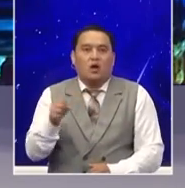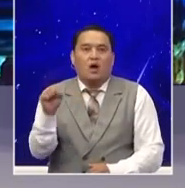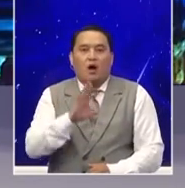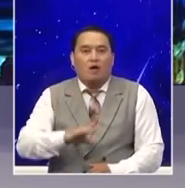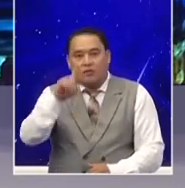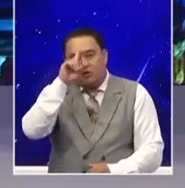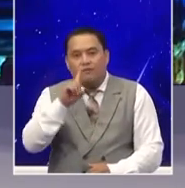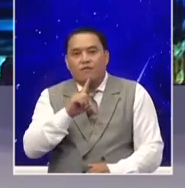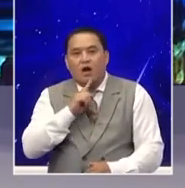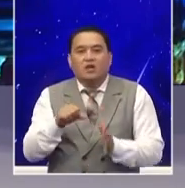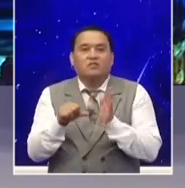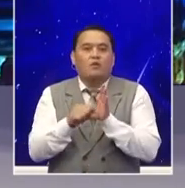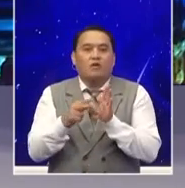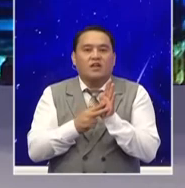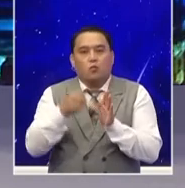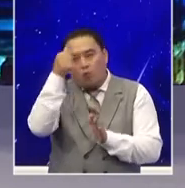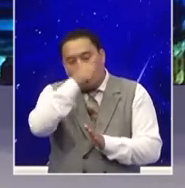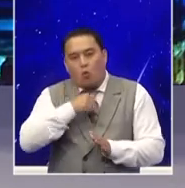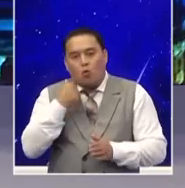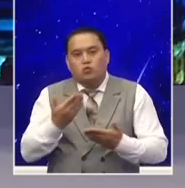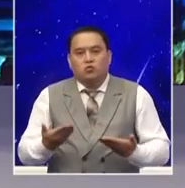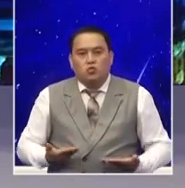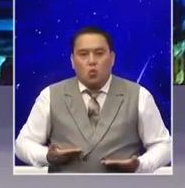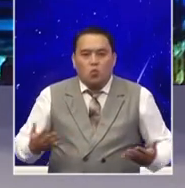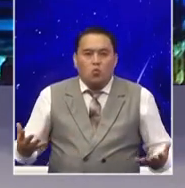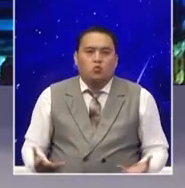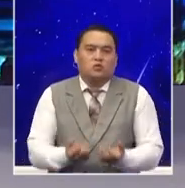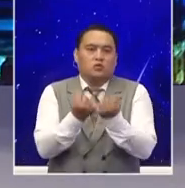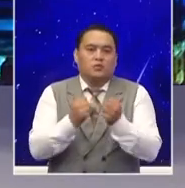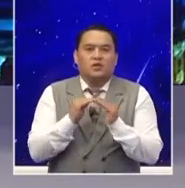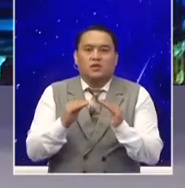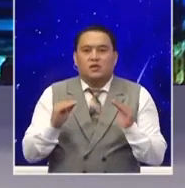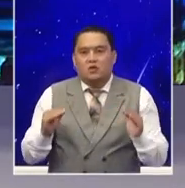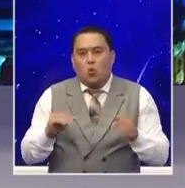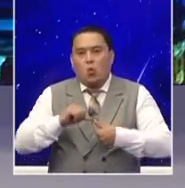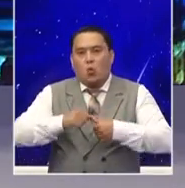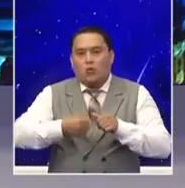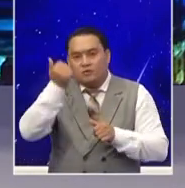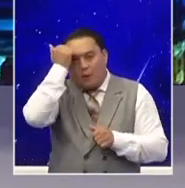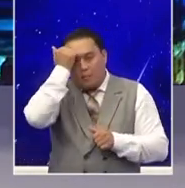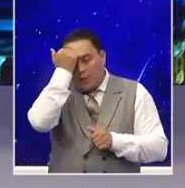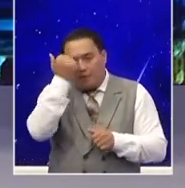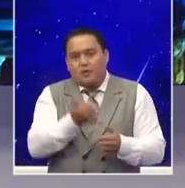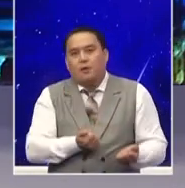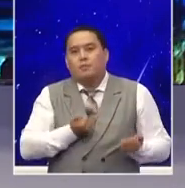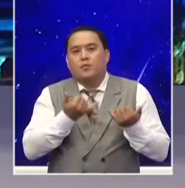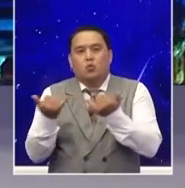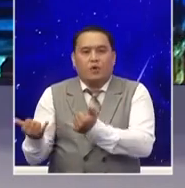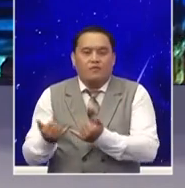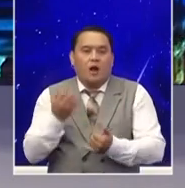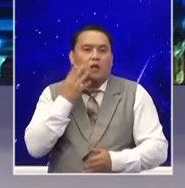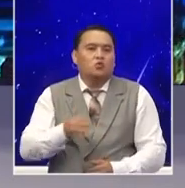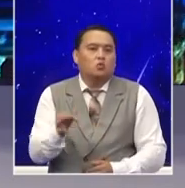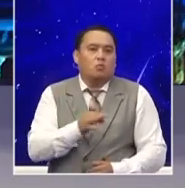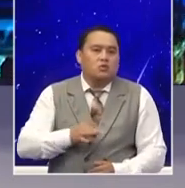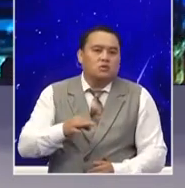В августе 2008 года он пожертвовал жизнью, спасая утопающих детей. Увековечить память героя пригласили художников из